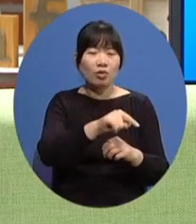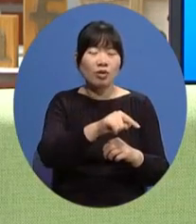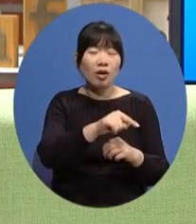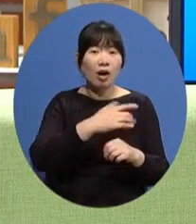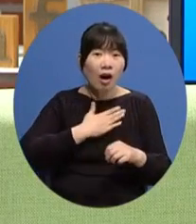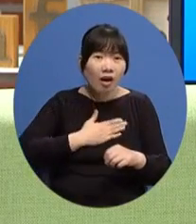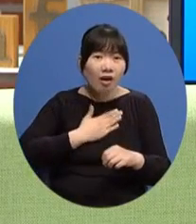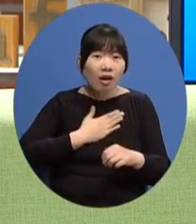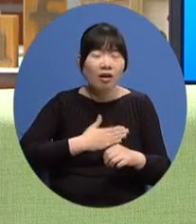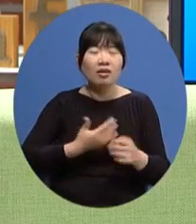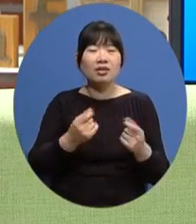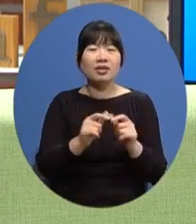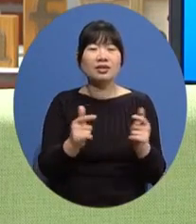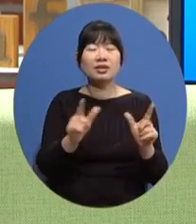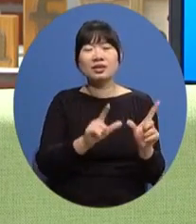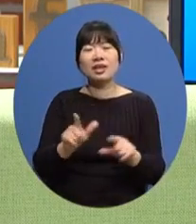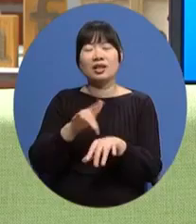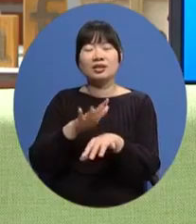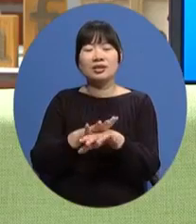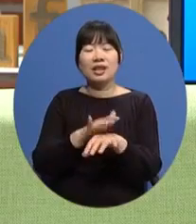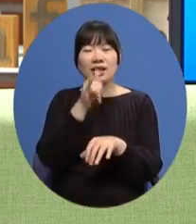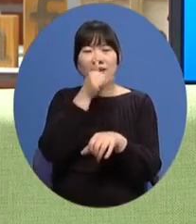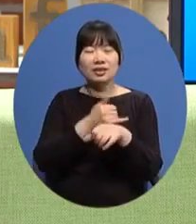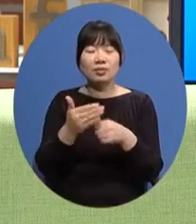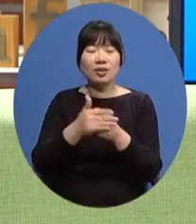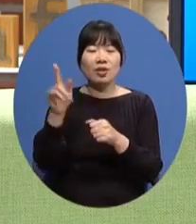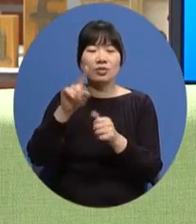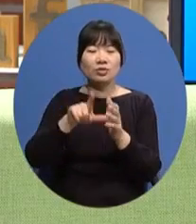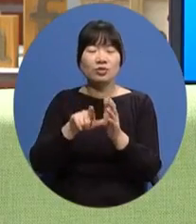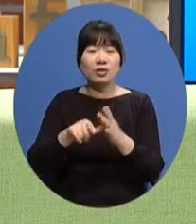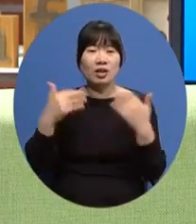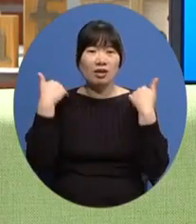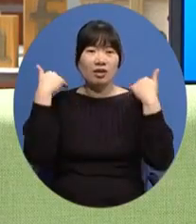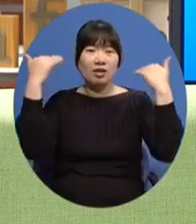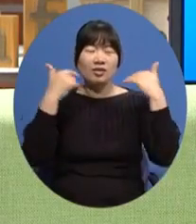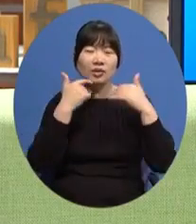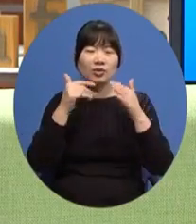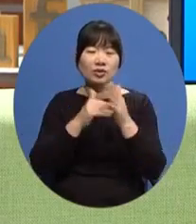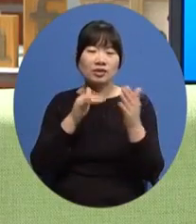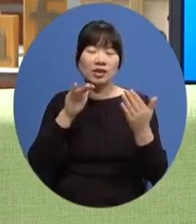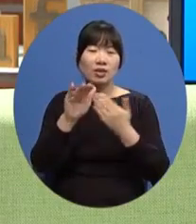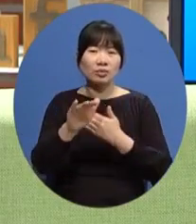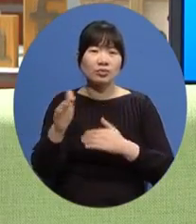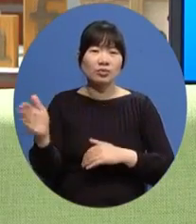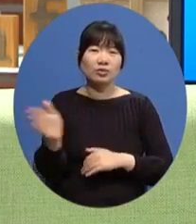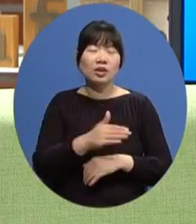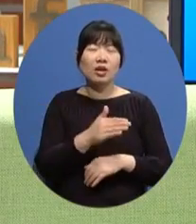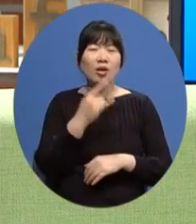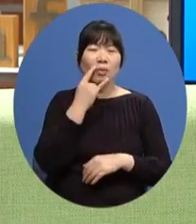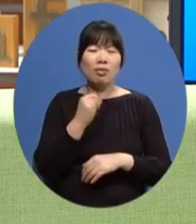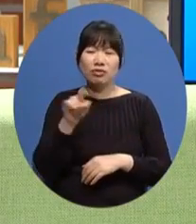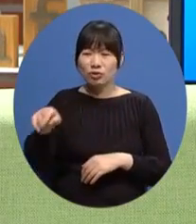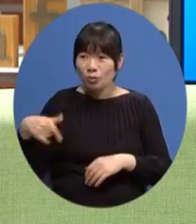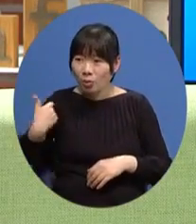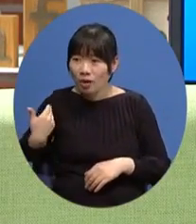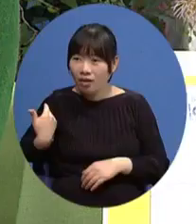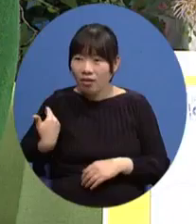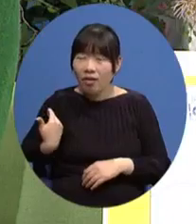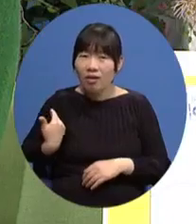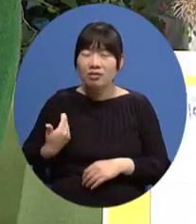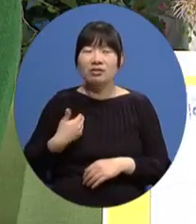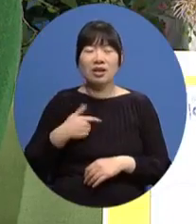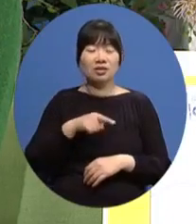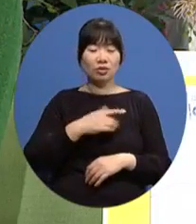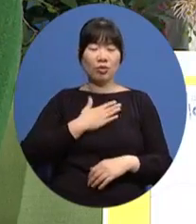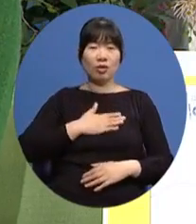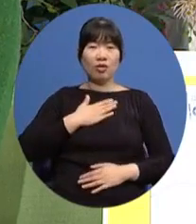그런 것도 알아? 이런 게 이제 생활하다 보니까 어느 순간 커서는 6살 이후부터는 엄마 그것도 몰라요? 난